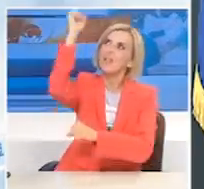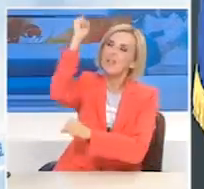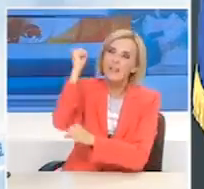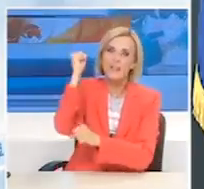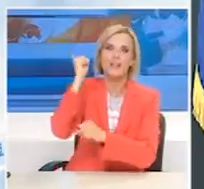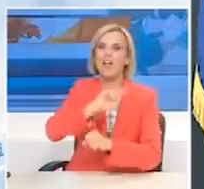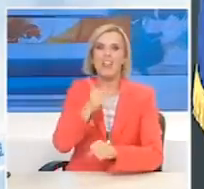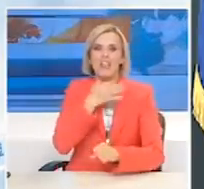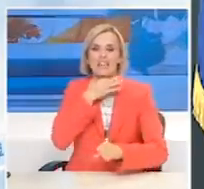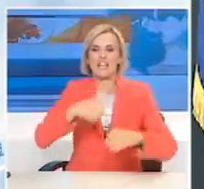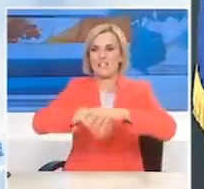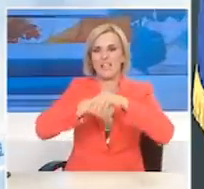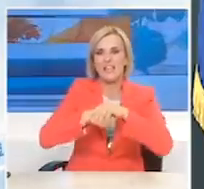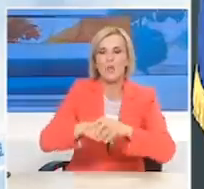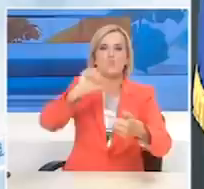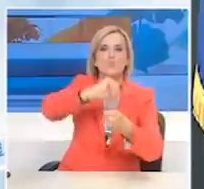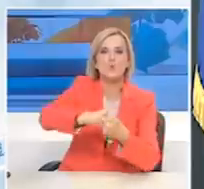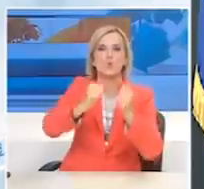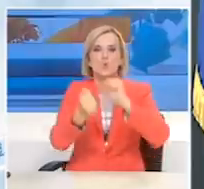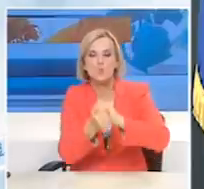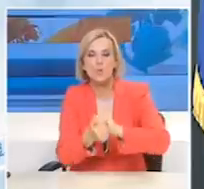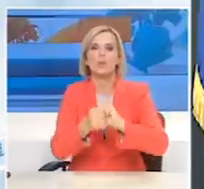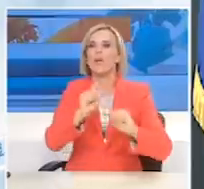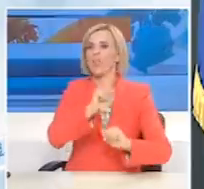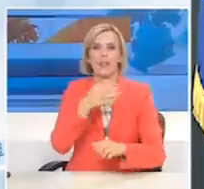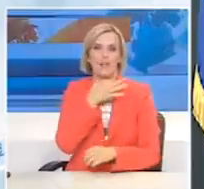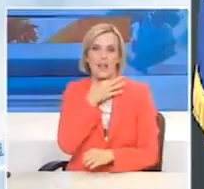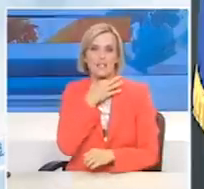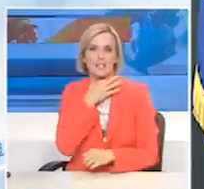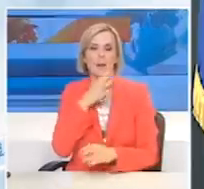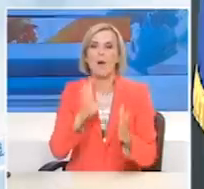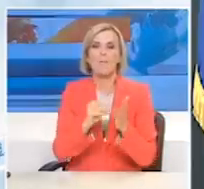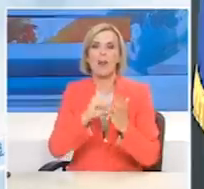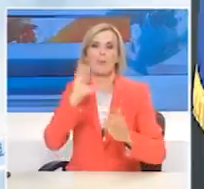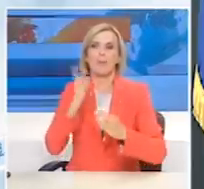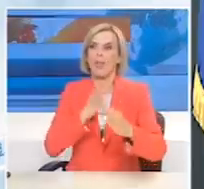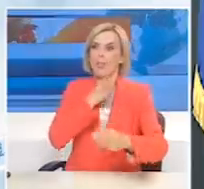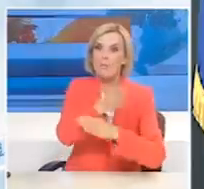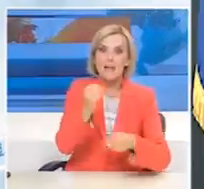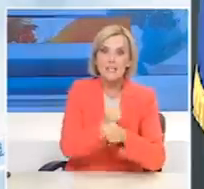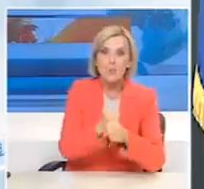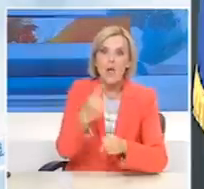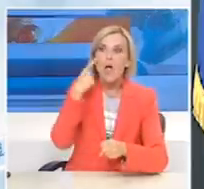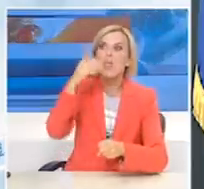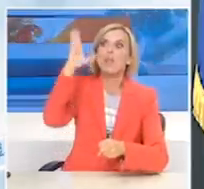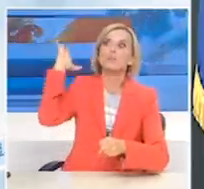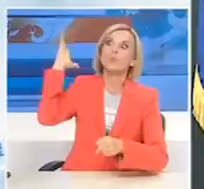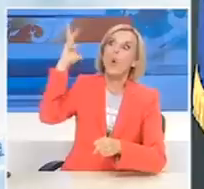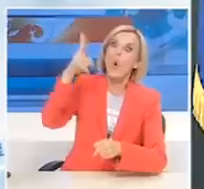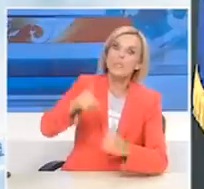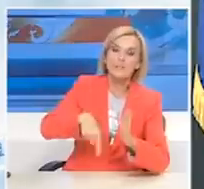δεν χρειάζονται χειραψίες και αγκαλιές στον εργασιακό μας χώρο, όπου υπάρχουν άνθρωποι που μπορεί να τους έχουμε δει για πολύ καιρό. Οτιδήποτε